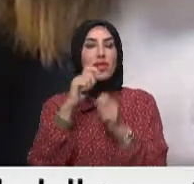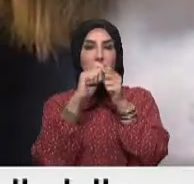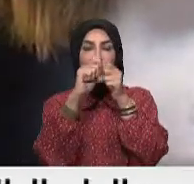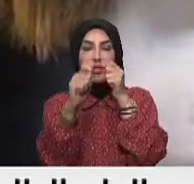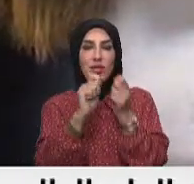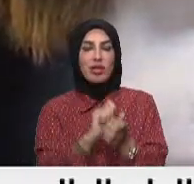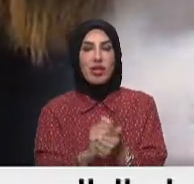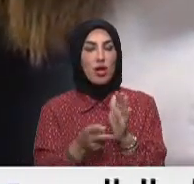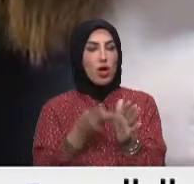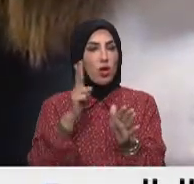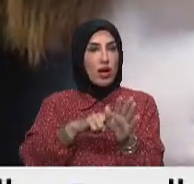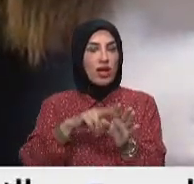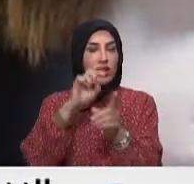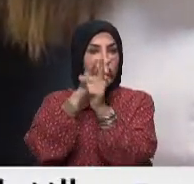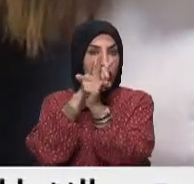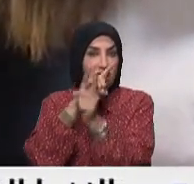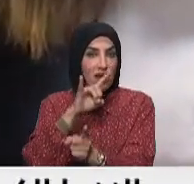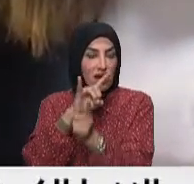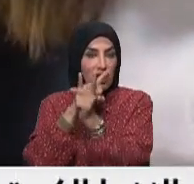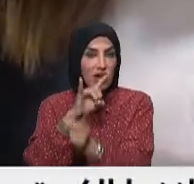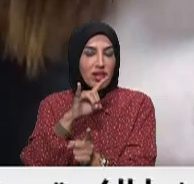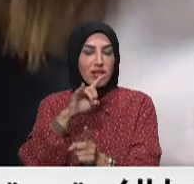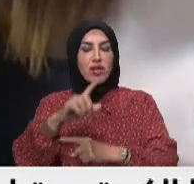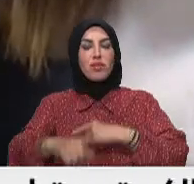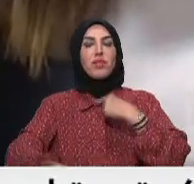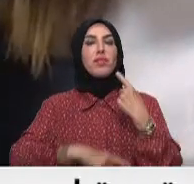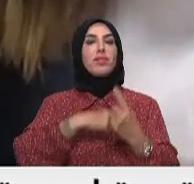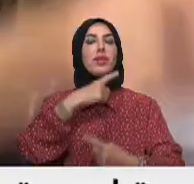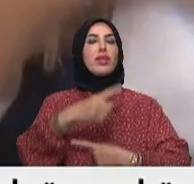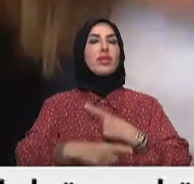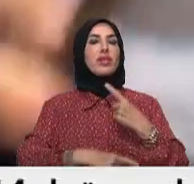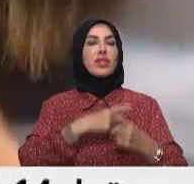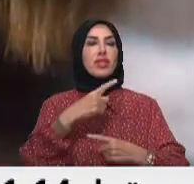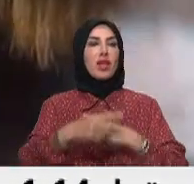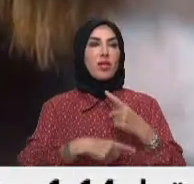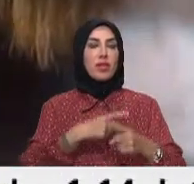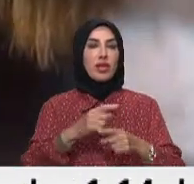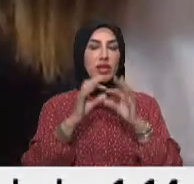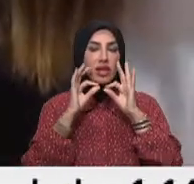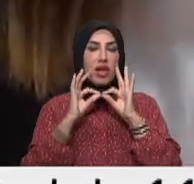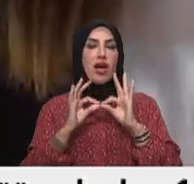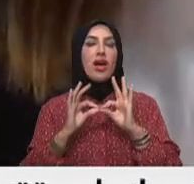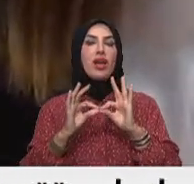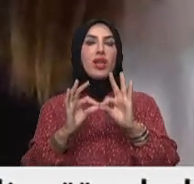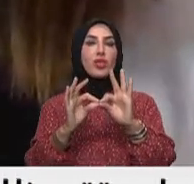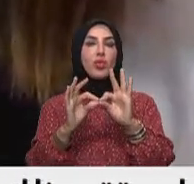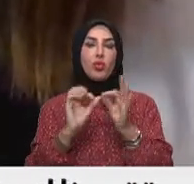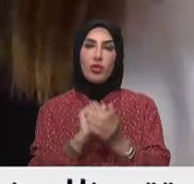هناك قصف مدفعي لا يهدأ على طول الخط